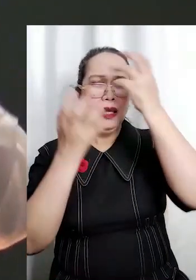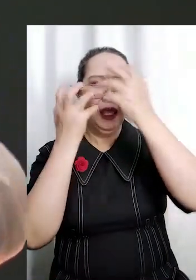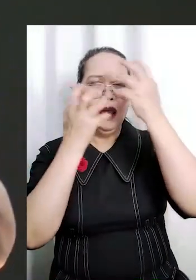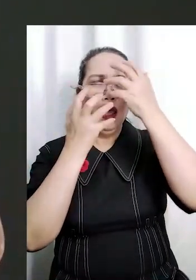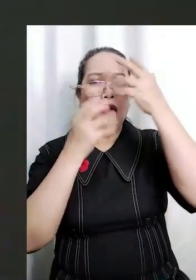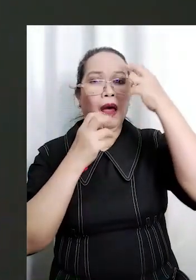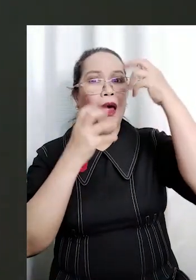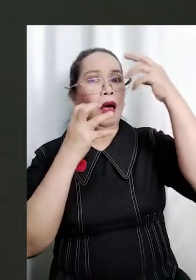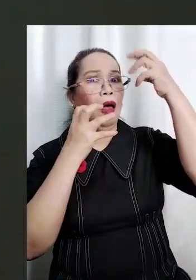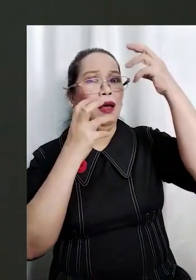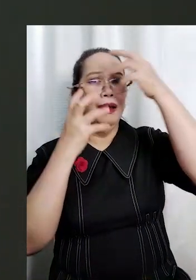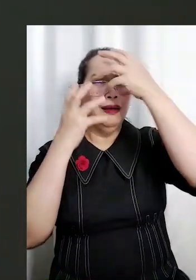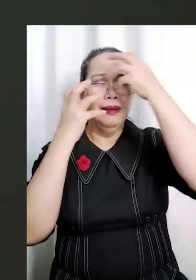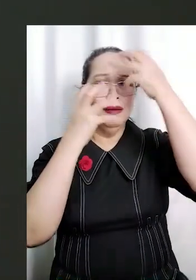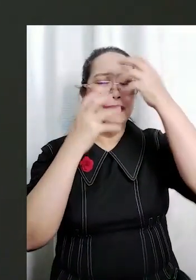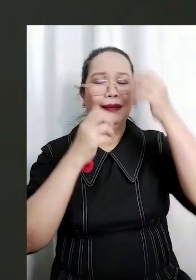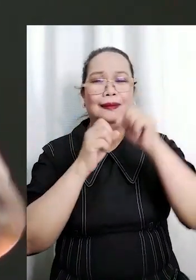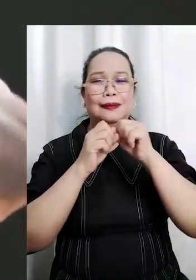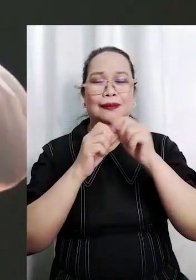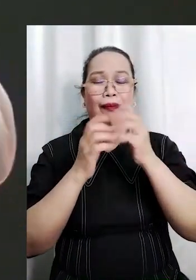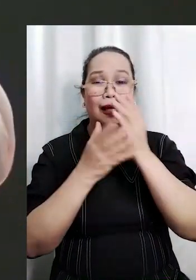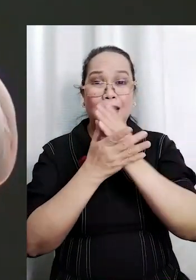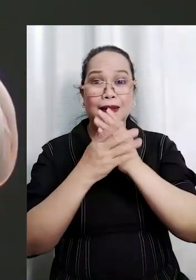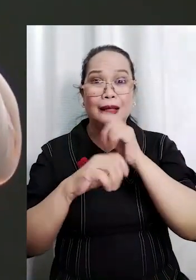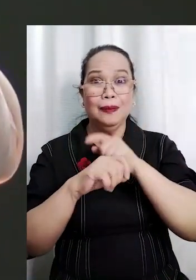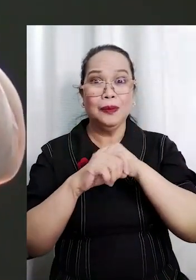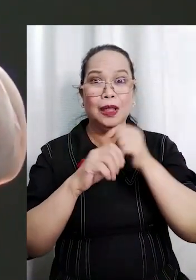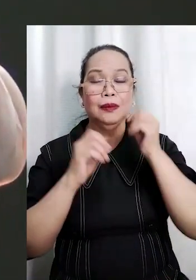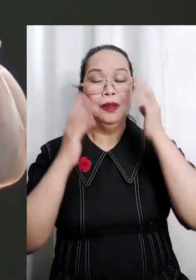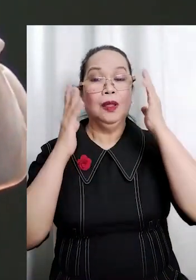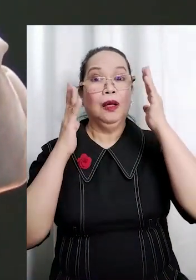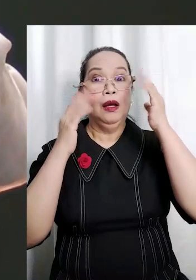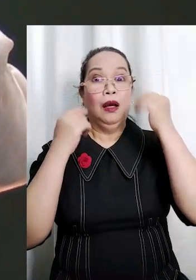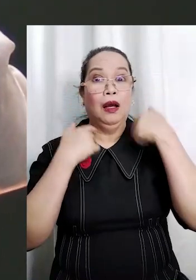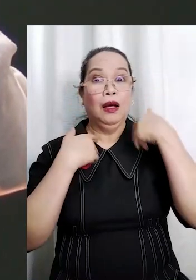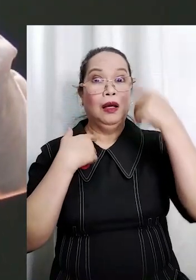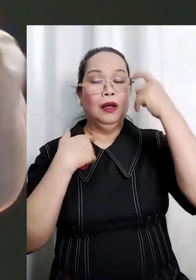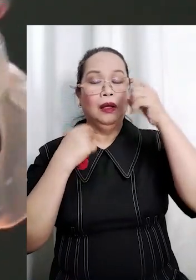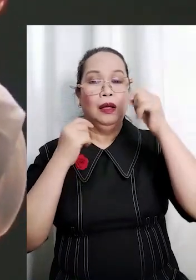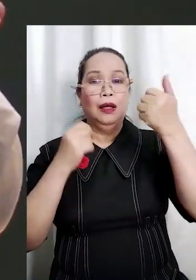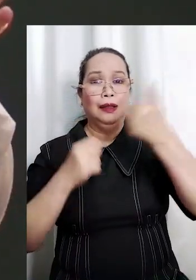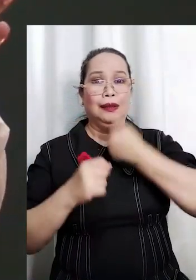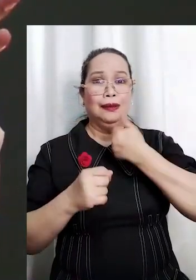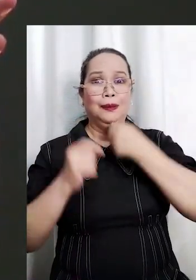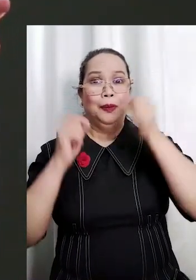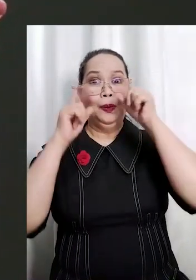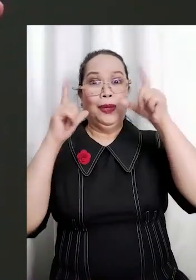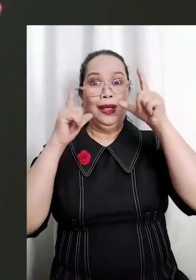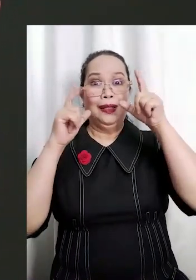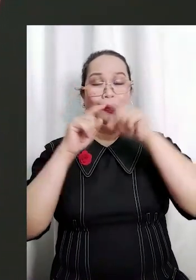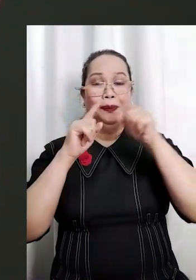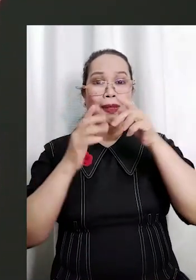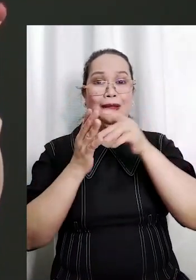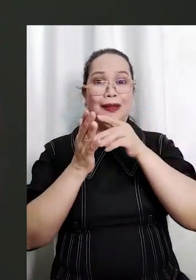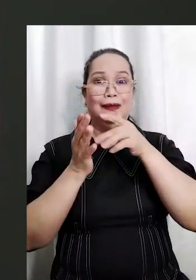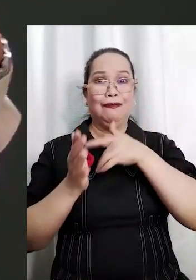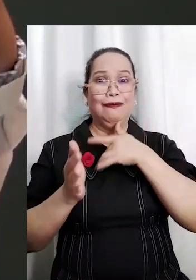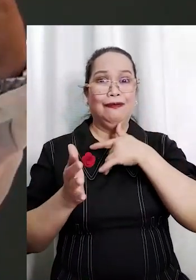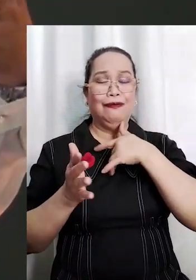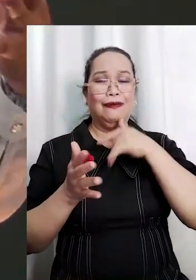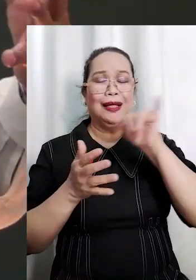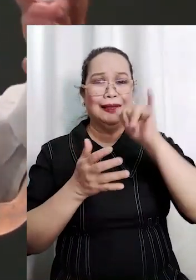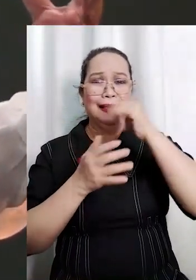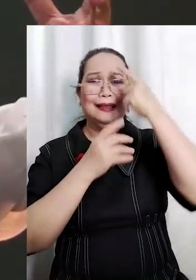kung ano-ano nakikita ko sa panaginip. At minsan magiging conscious ako na nananaginip ako, gigisingin ko sarili ko, pero ang pakiramdam ko,